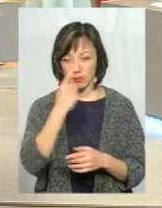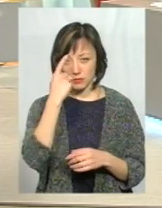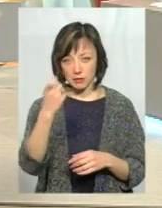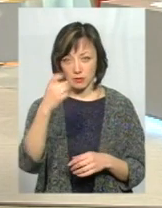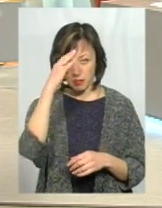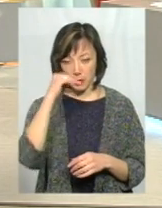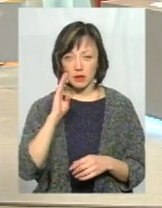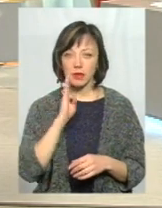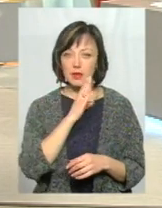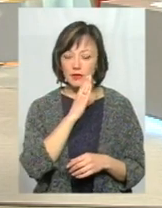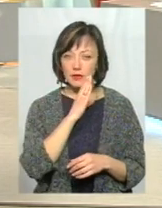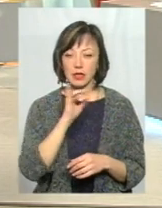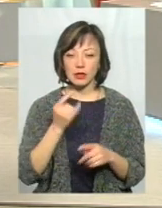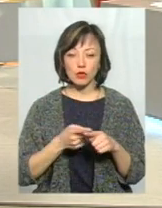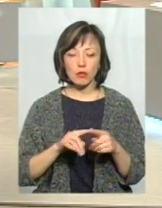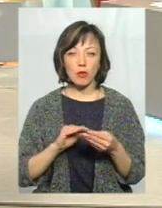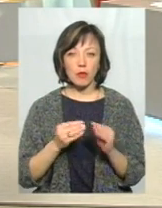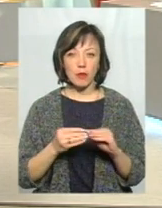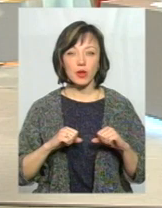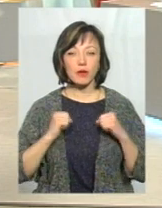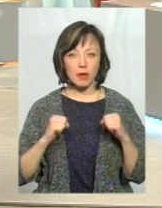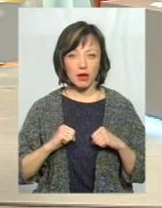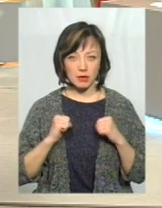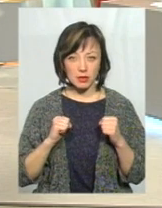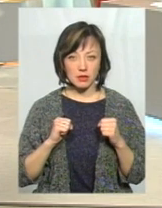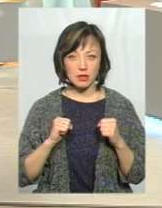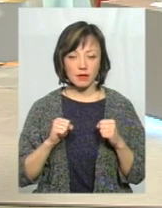до відома батьків і цю проблему намагатися